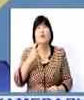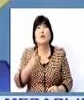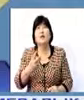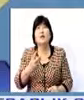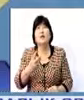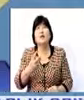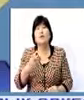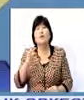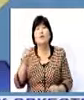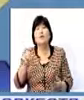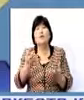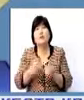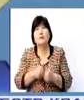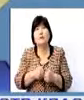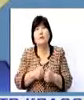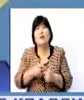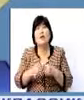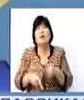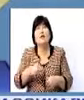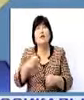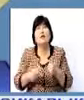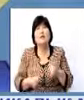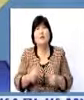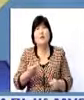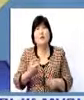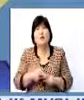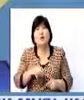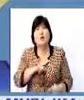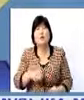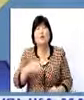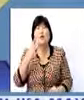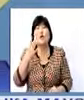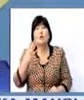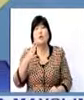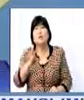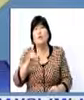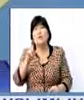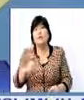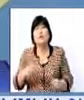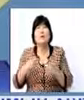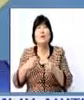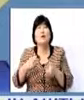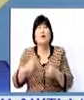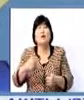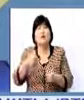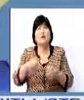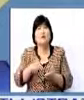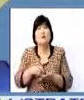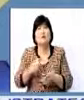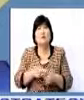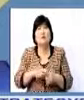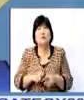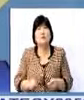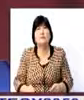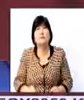2:0 есебімен келесі сұхбатым болды. Бірінші сұхбатым өттік, өзім 4 сұхбатқа бердім. 4 сұхбатым